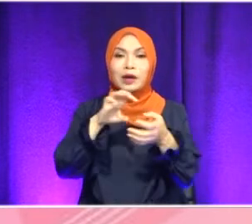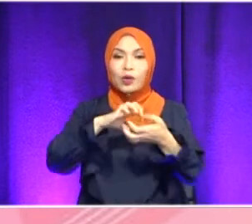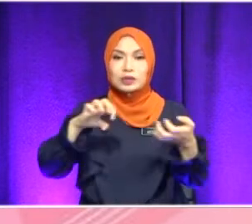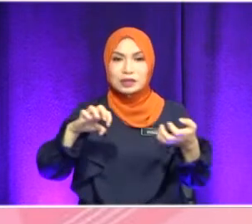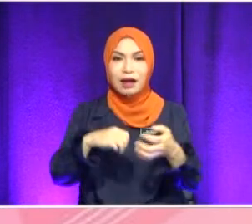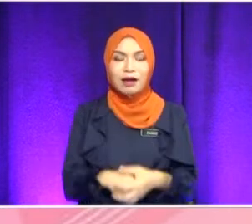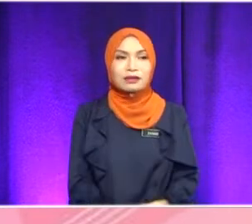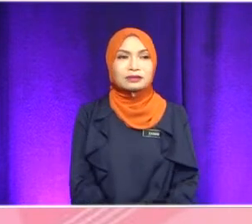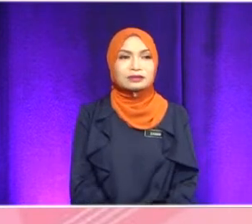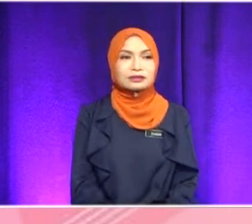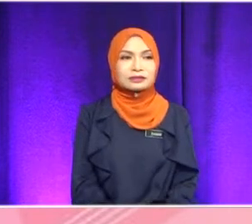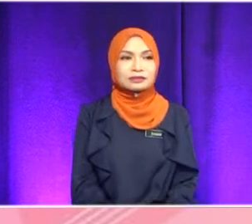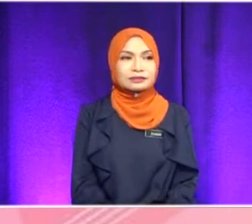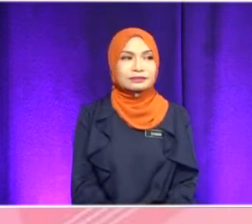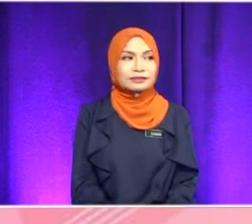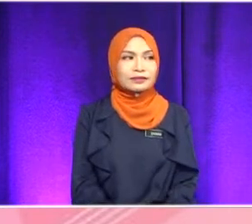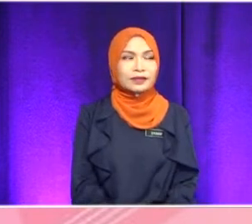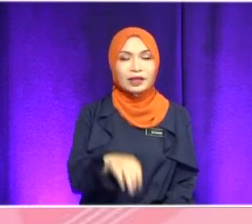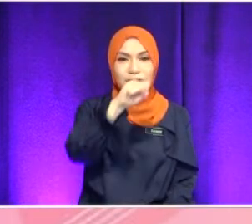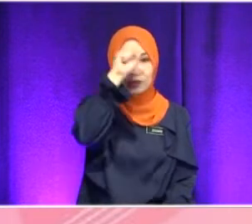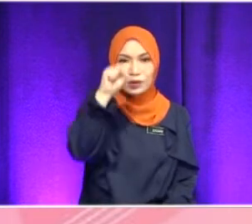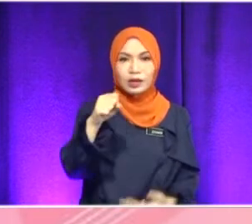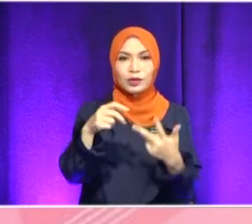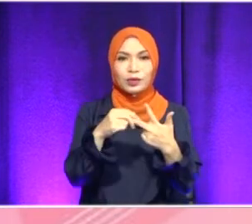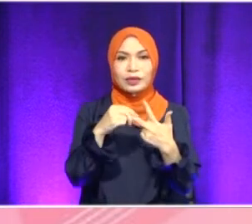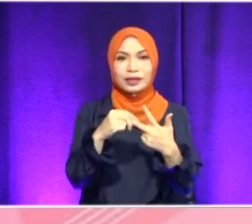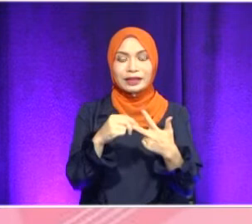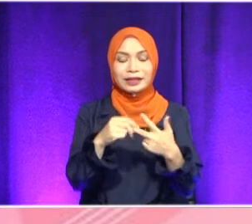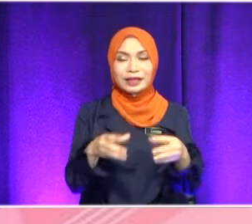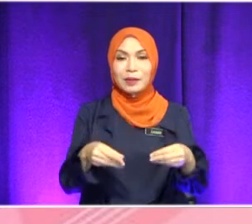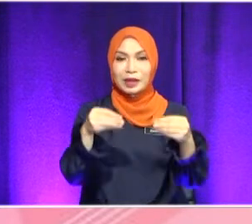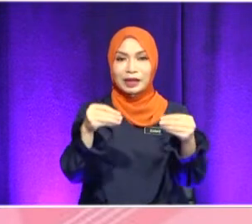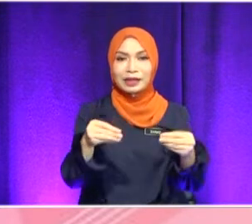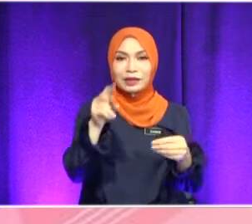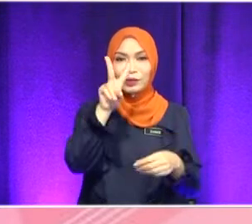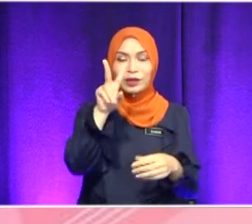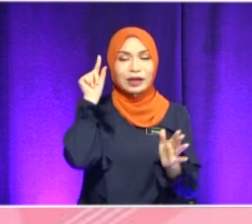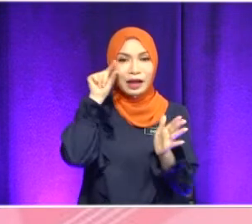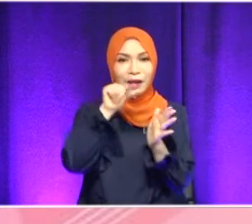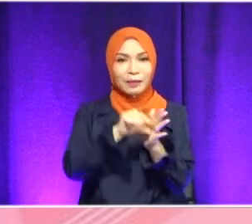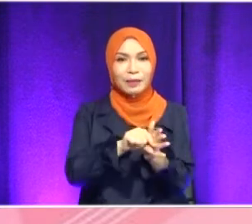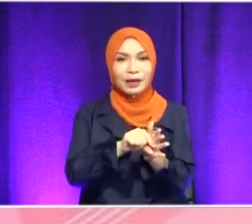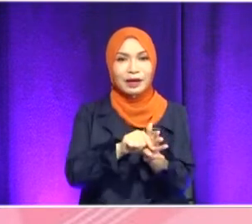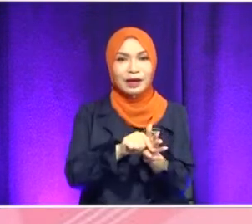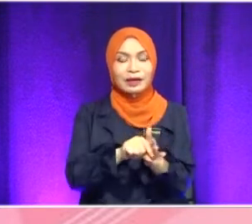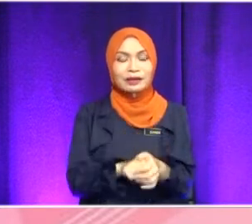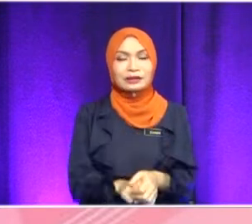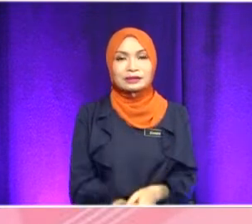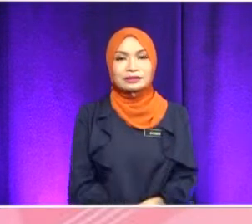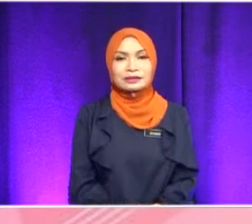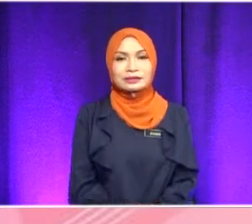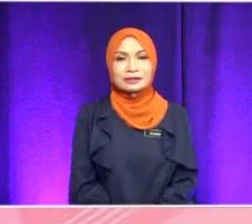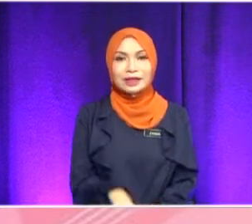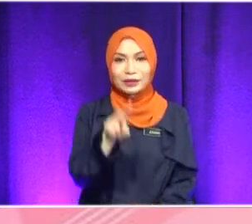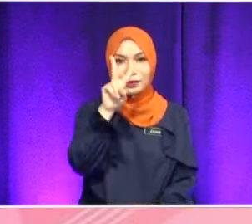soalnya nomor tiga oke soalnya nomor 3 nih dia bagi2 gambar suraja 31 dan 32 menunjukkan dua jenis